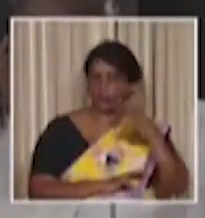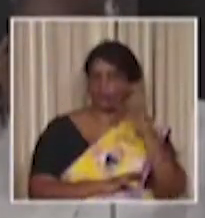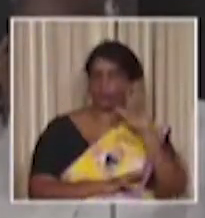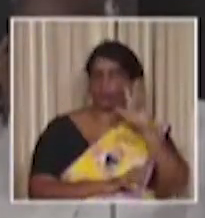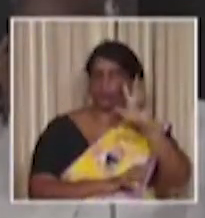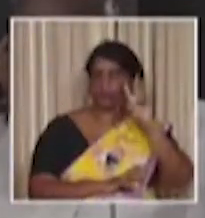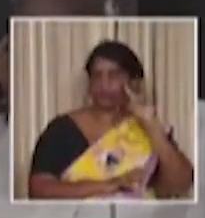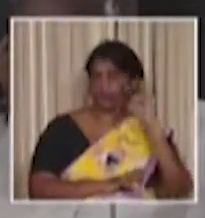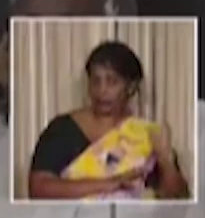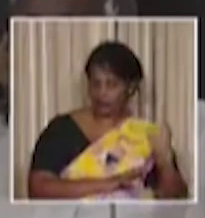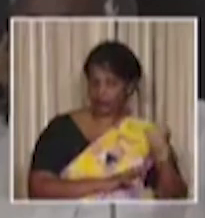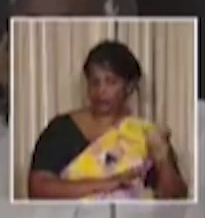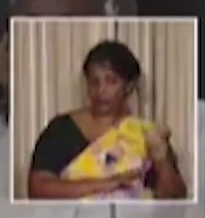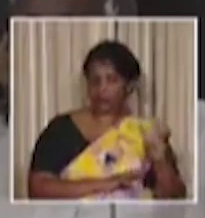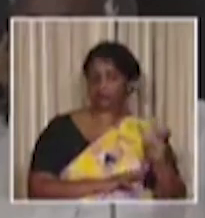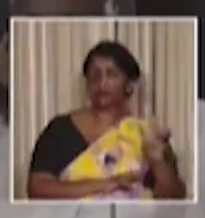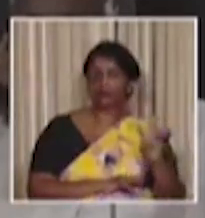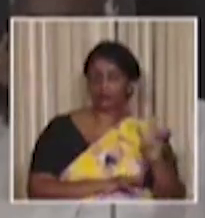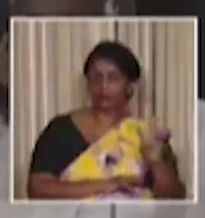1983, Dangerous